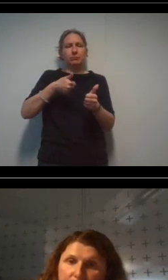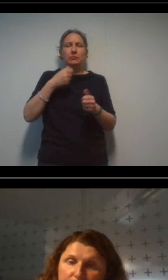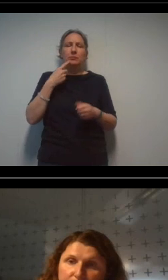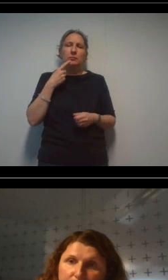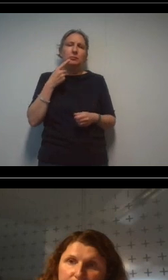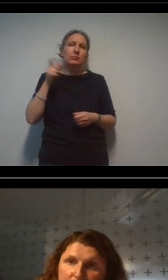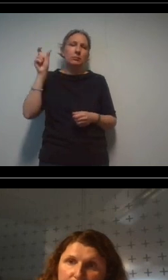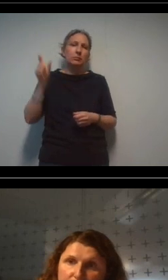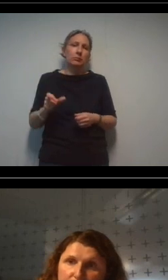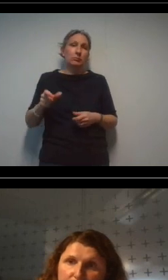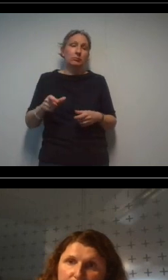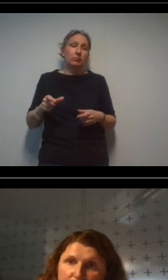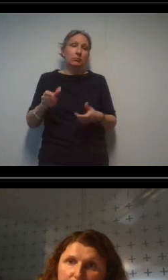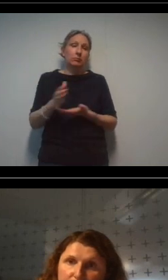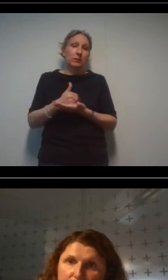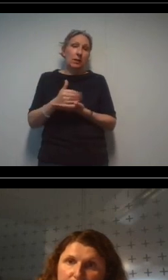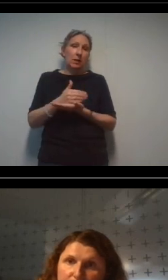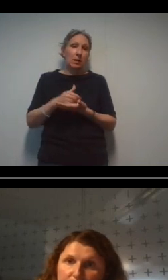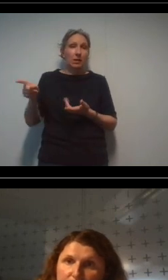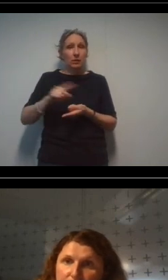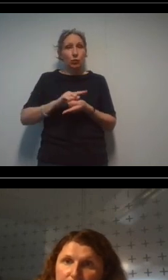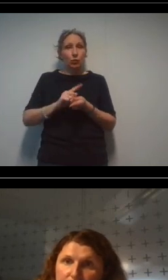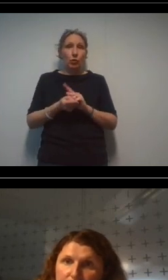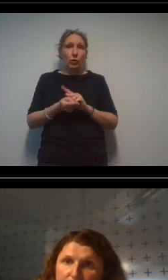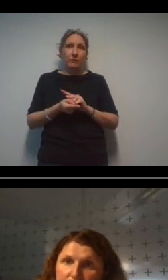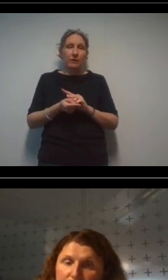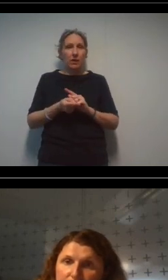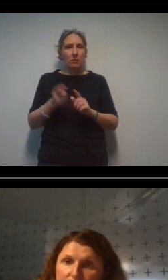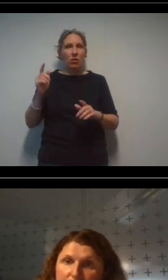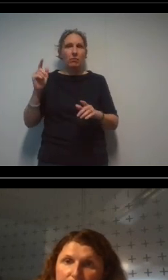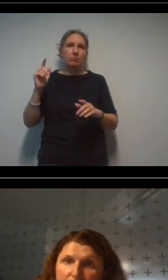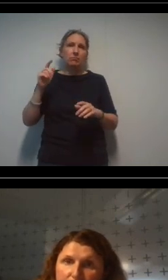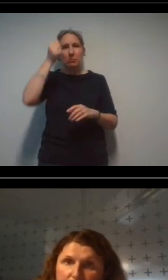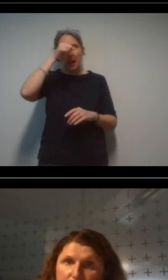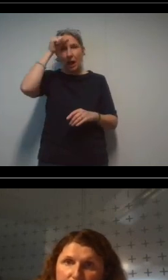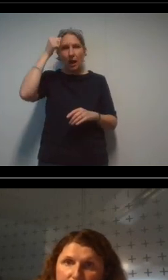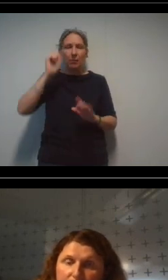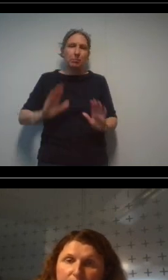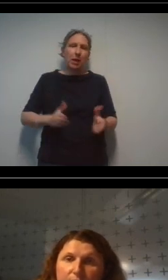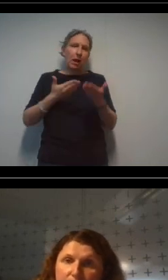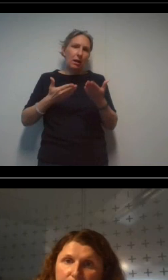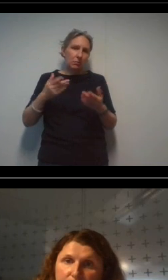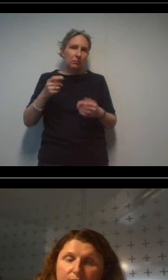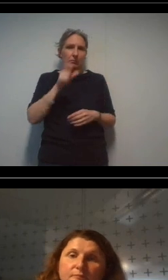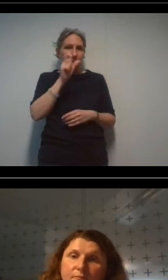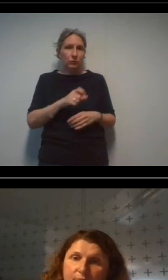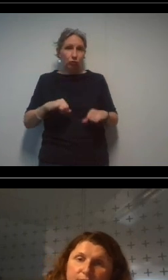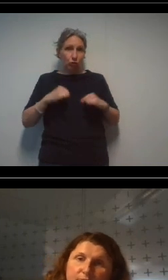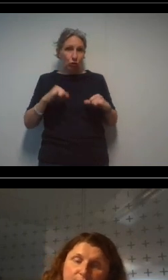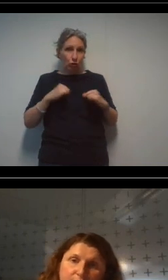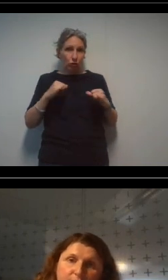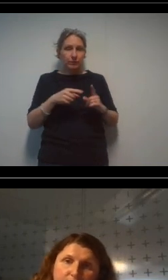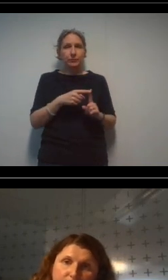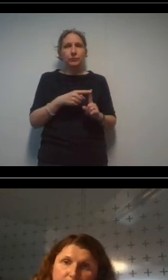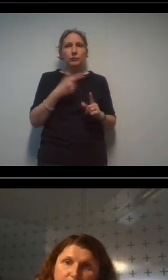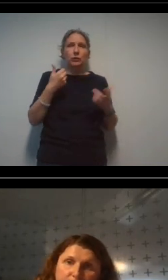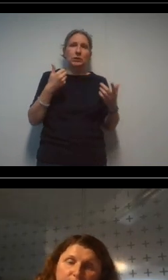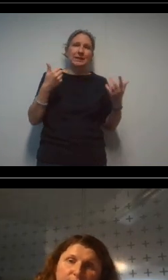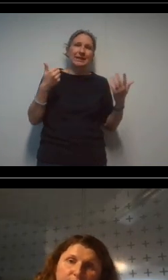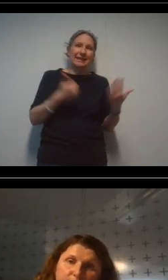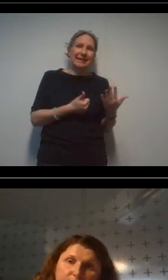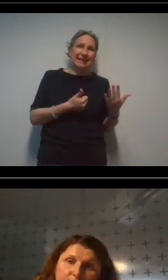qu'un collaborateur devienne le mentor, donc le parrain ou la marraine d'un jeune, sur une durée de 6 à 12 mois.